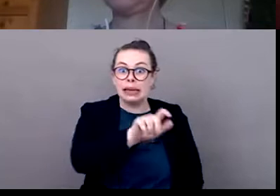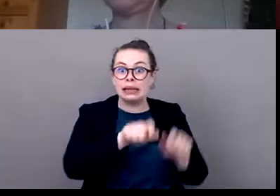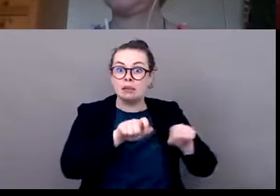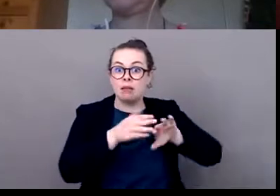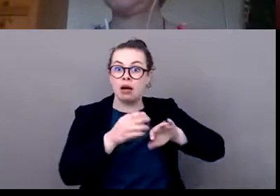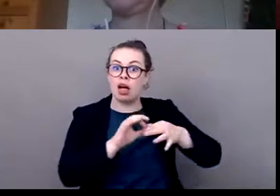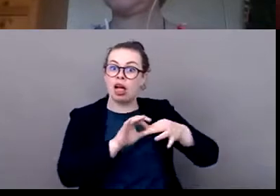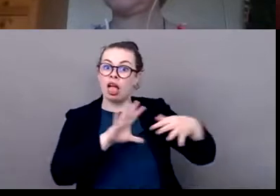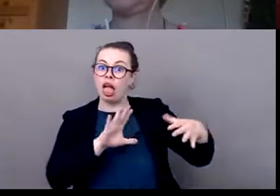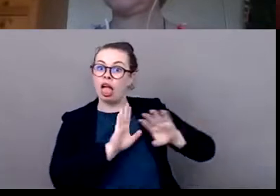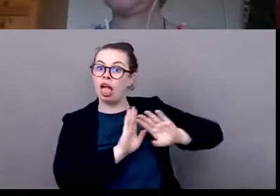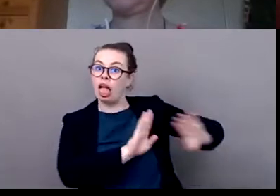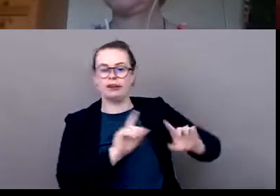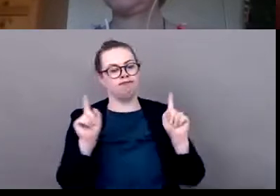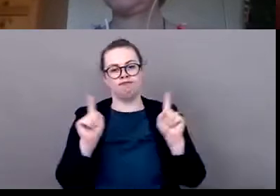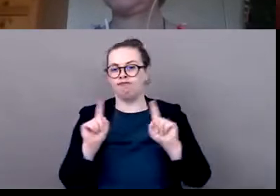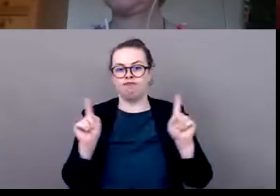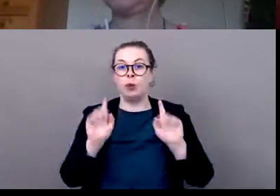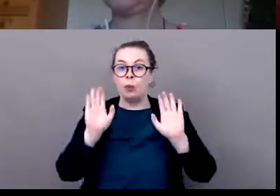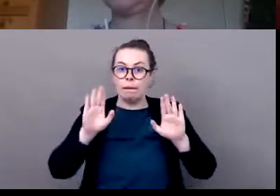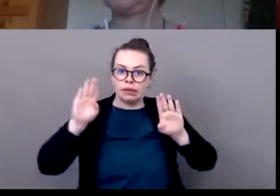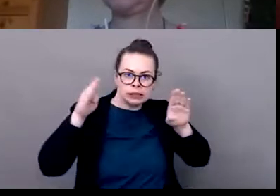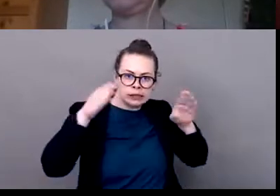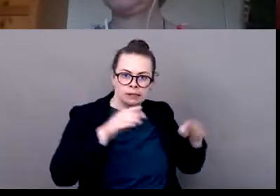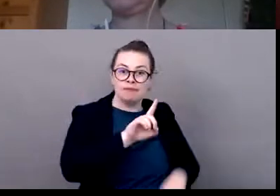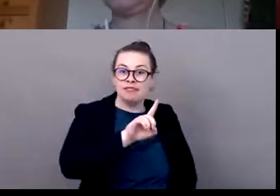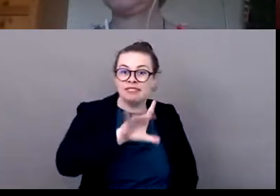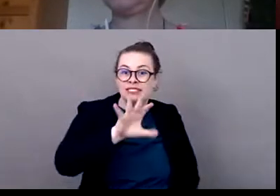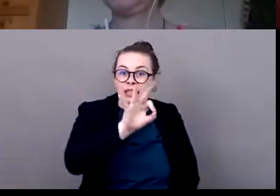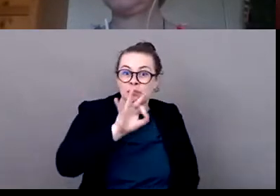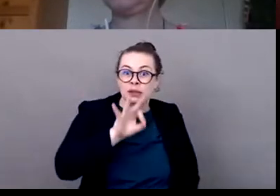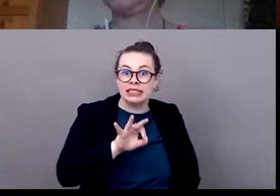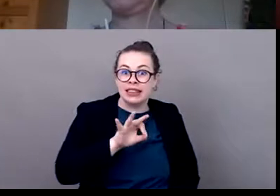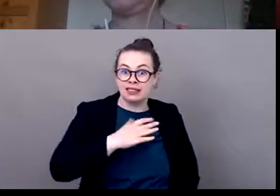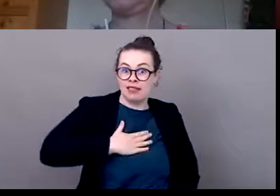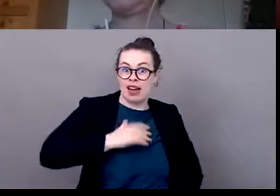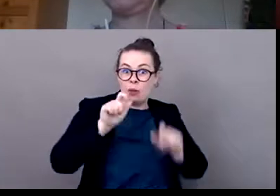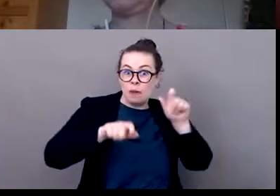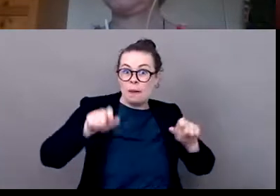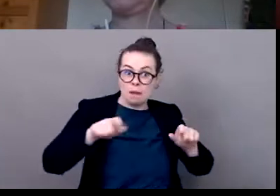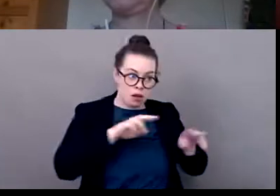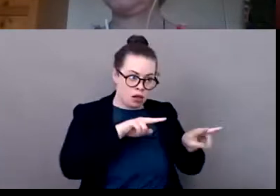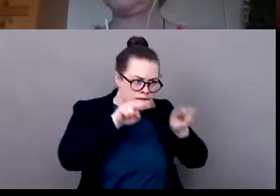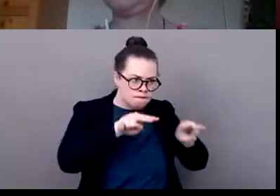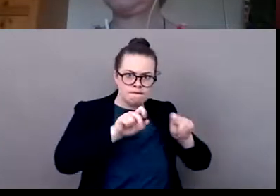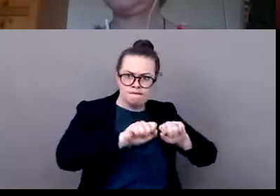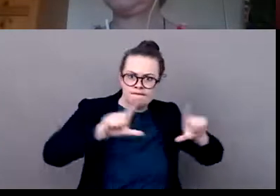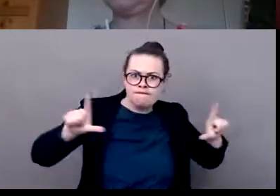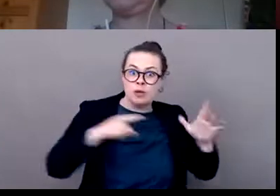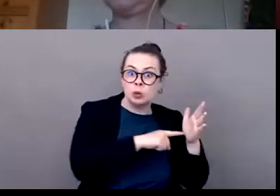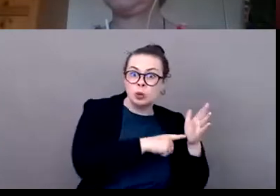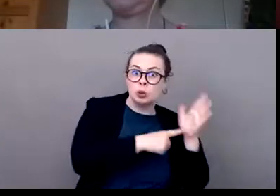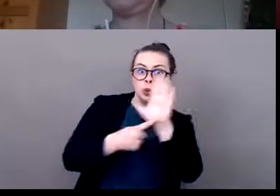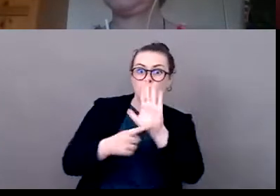route. Nous voulons jeter la lumière sur 15% de la population mondiale, sensibiliser